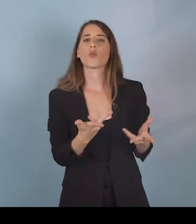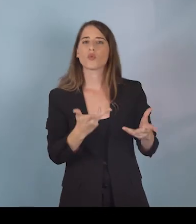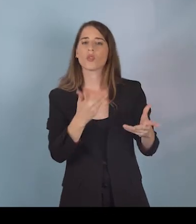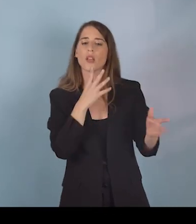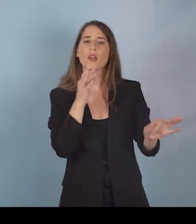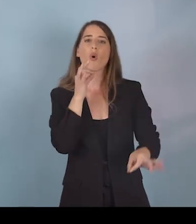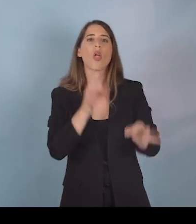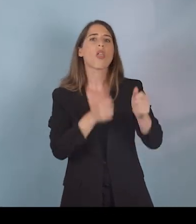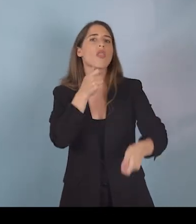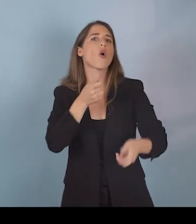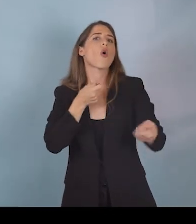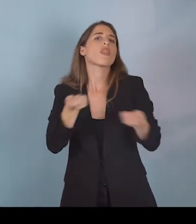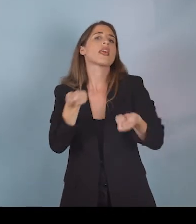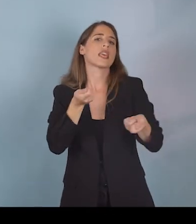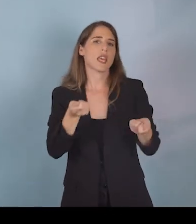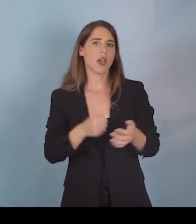υφυπουργός